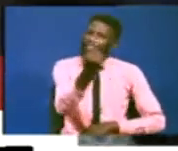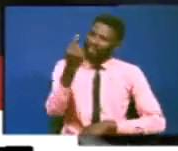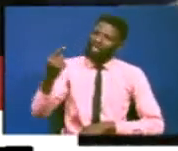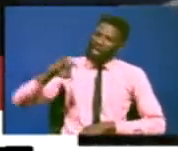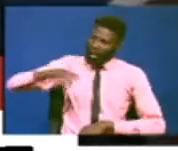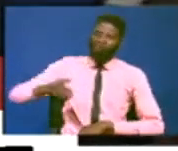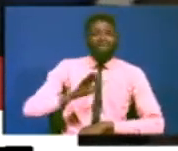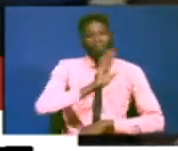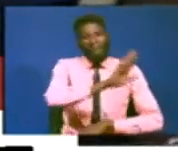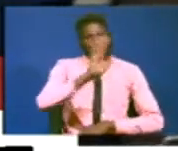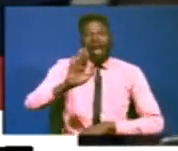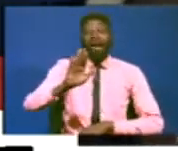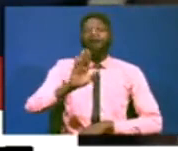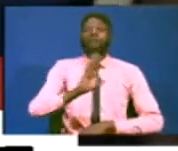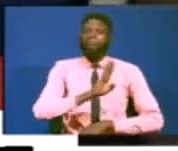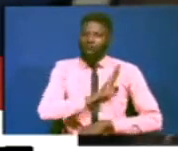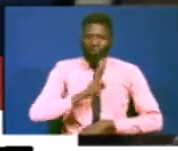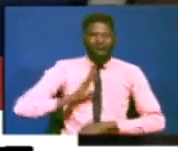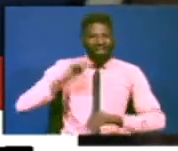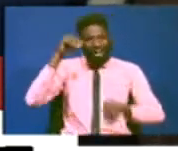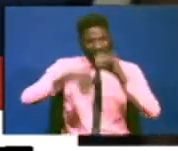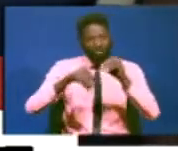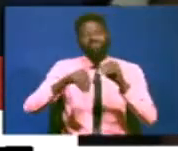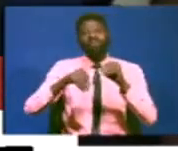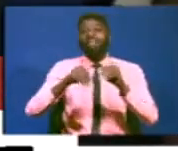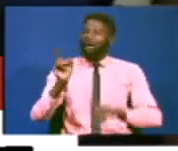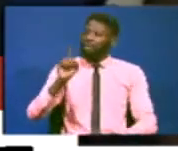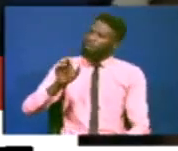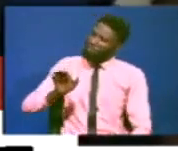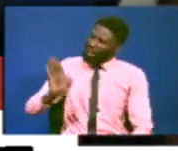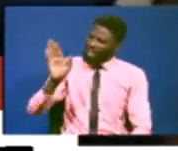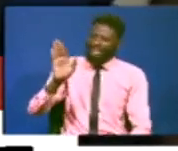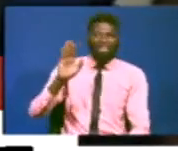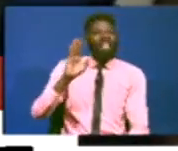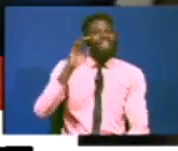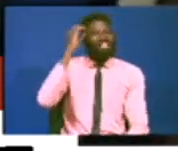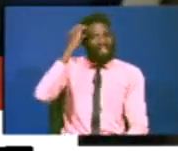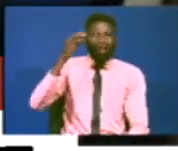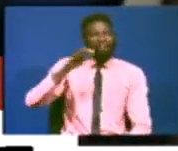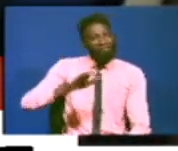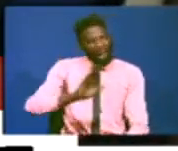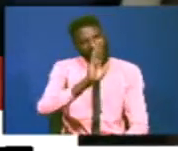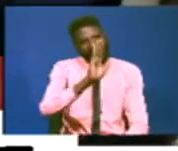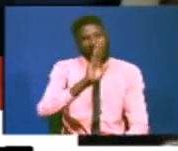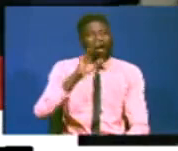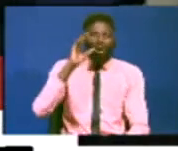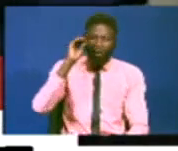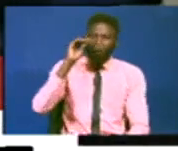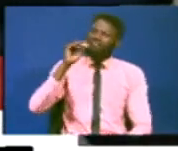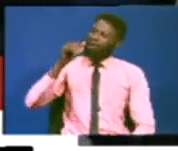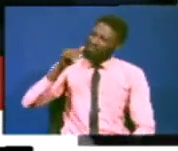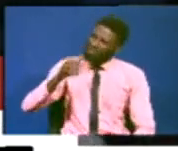uchaguzi. Nairobi yuko na yao, Kiambu yuko na yao, Mombasa yuko na yao,